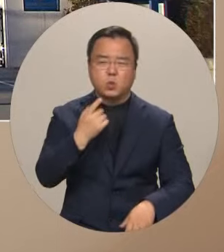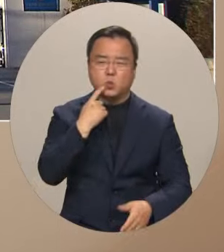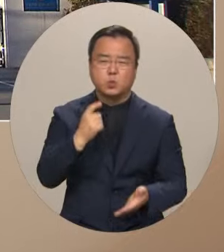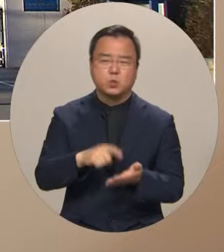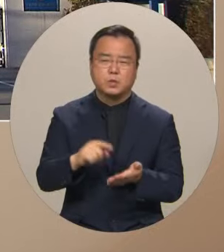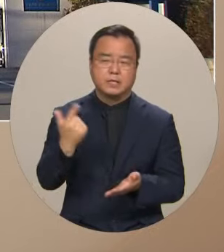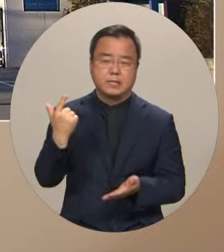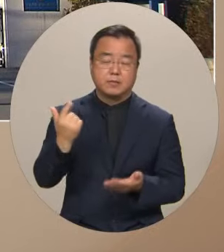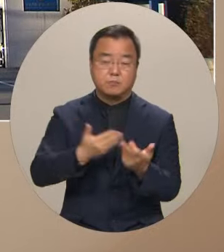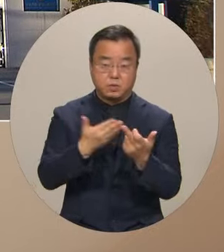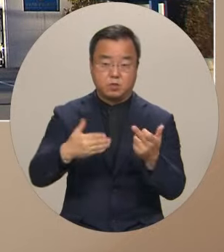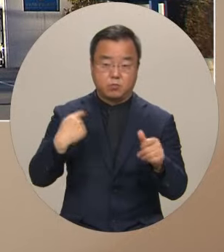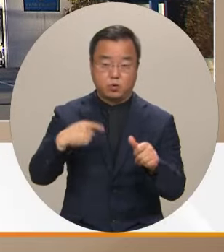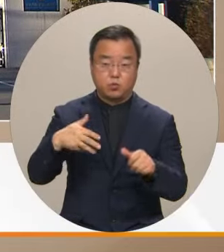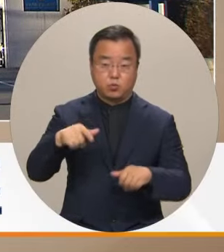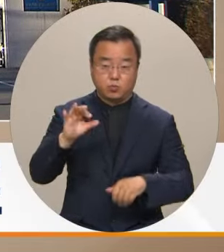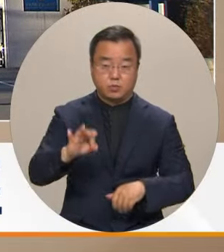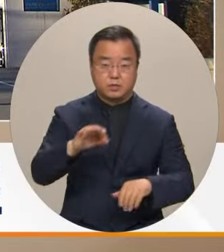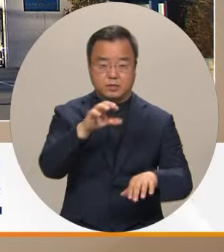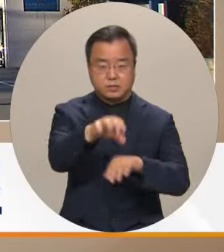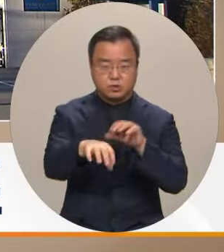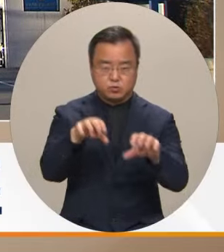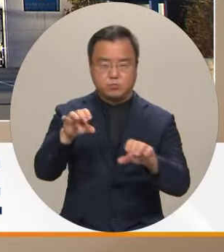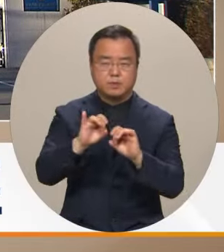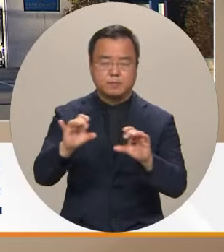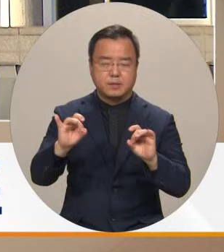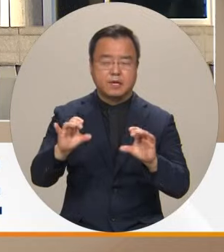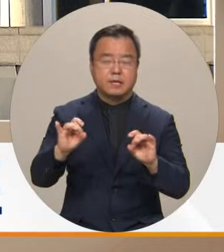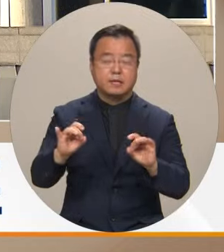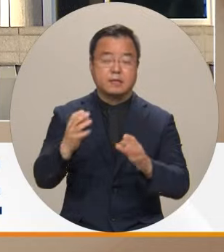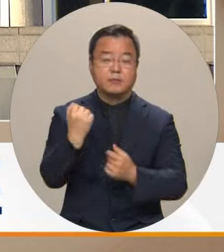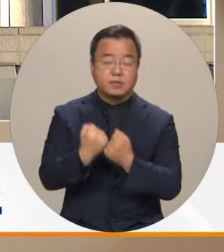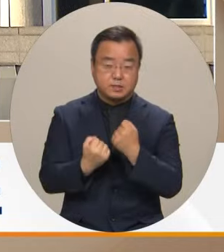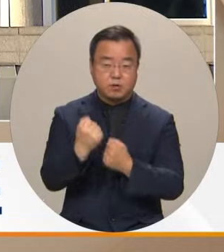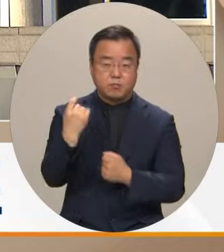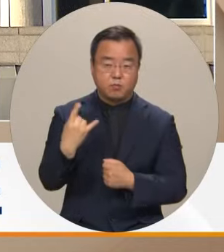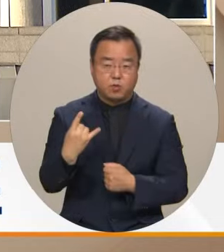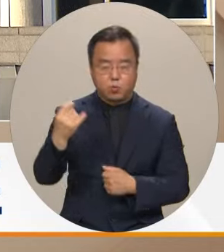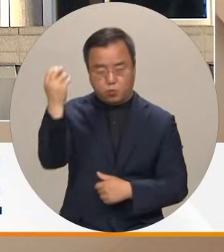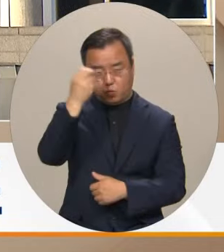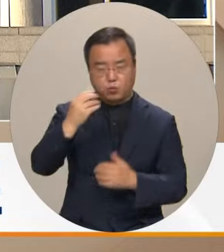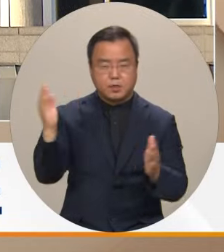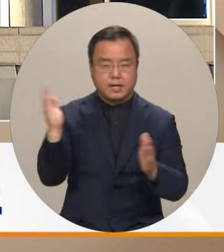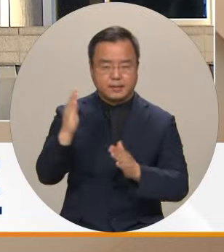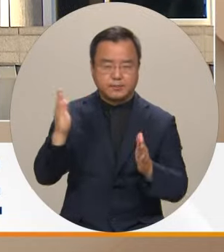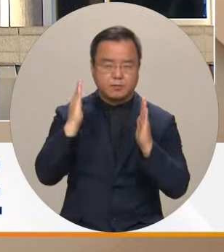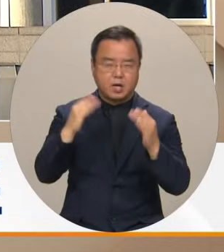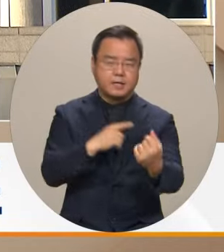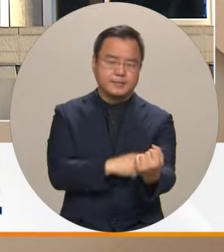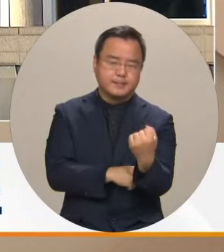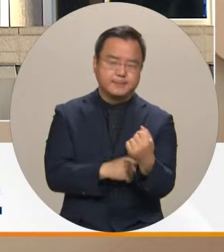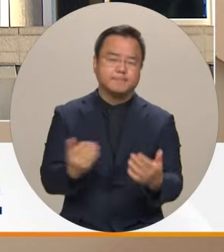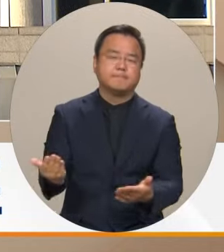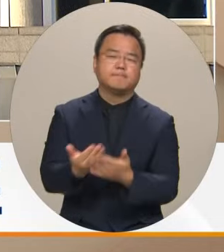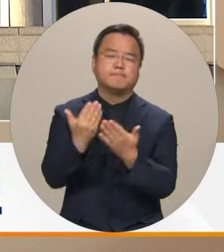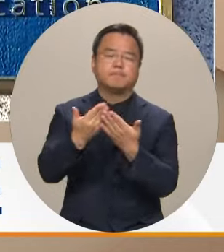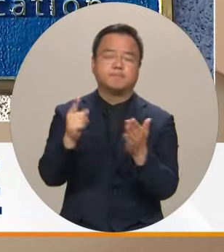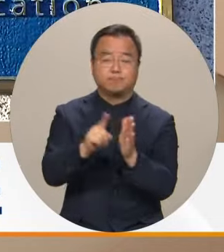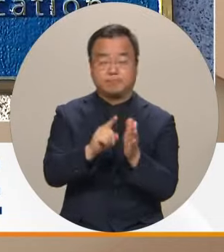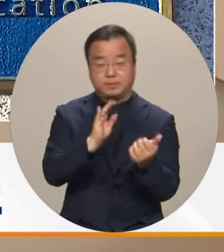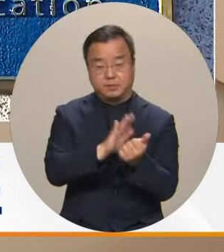올해부터 지역별로 찾아가는 입시 설명의뿐 아니라 고등학생들의 학력 학력 신장을 위한 다양한 지원을